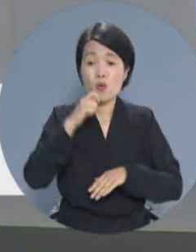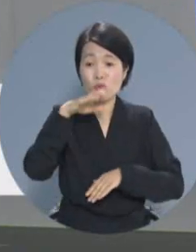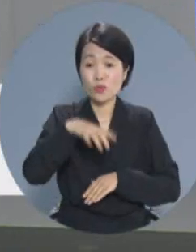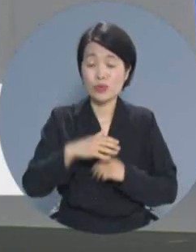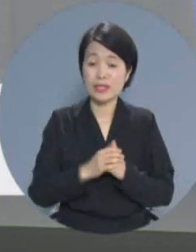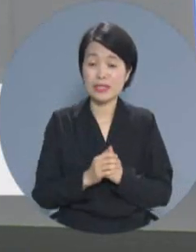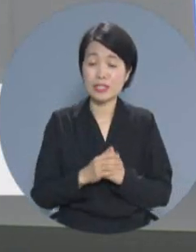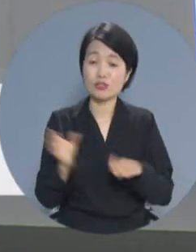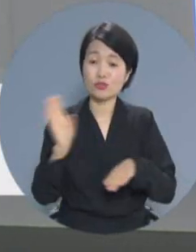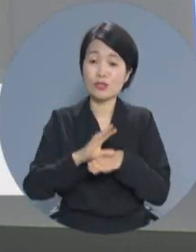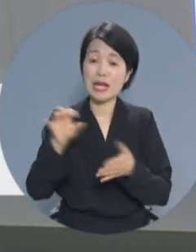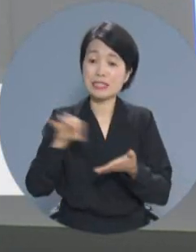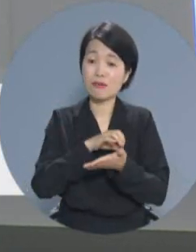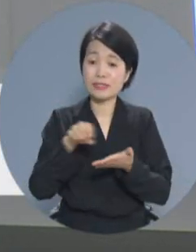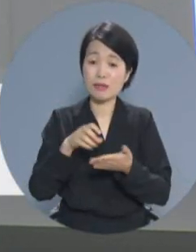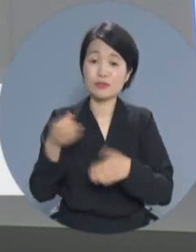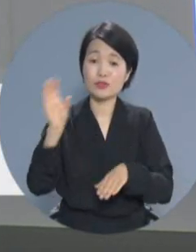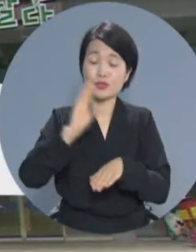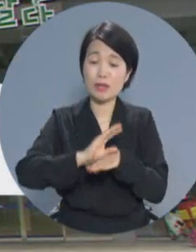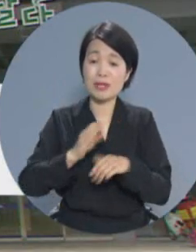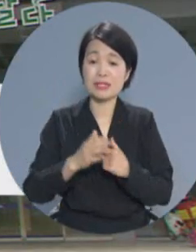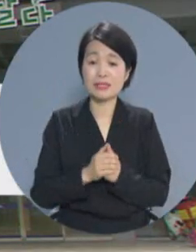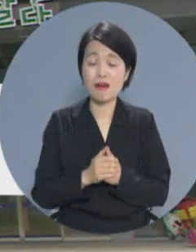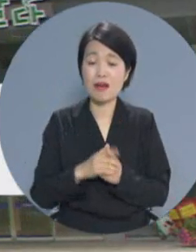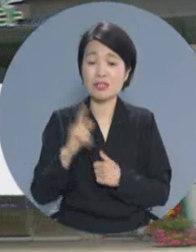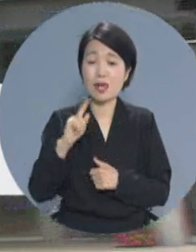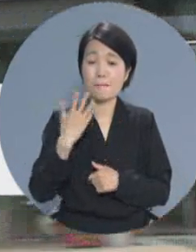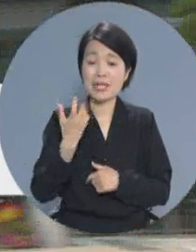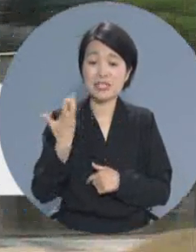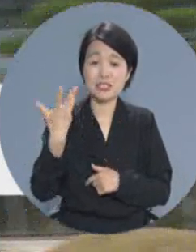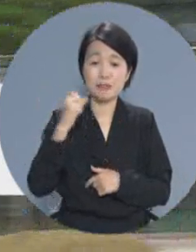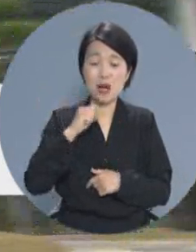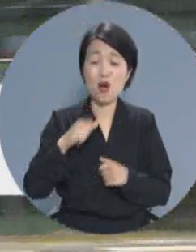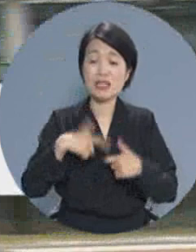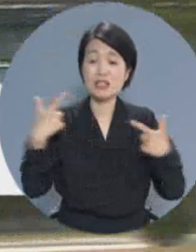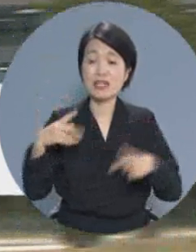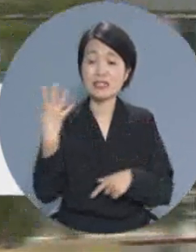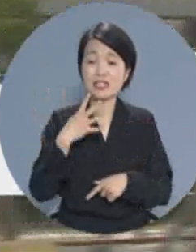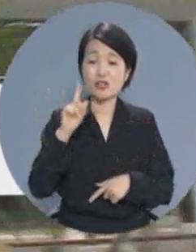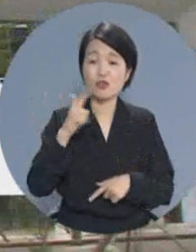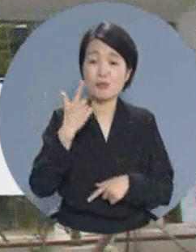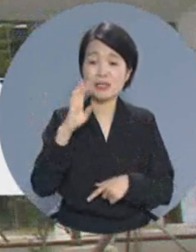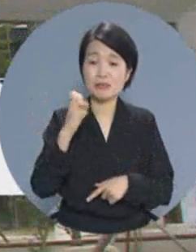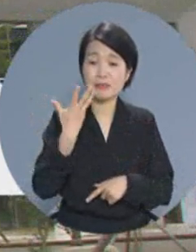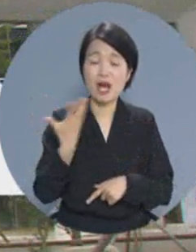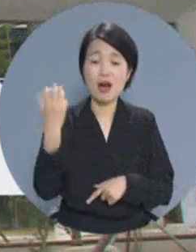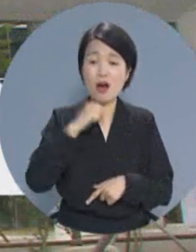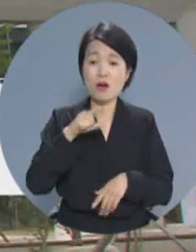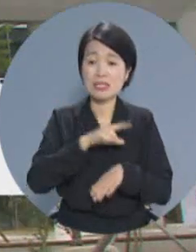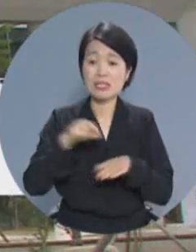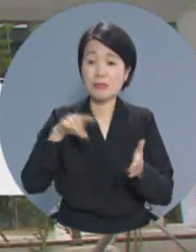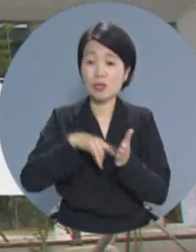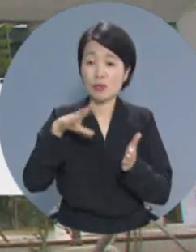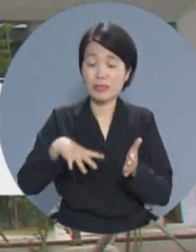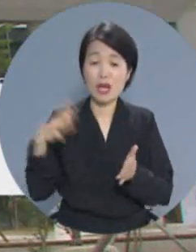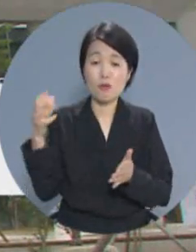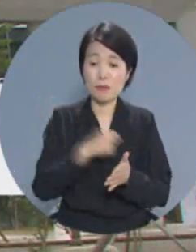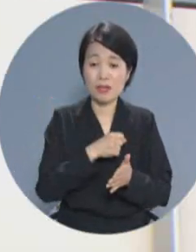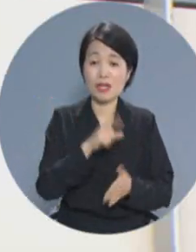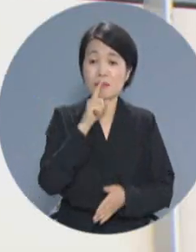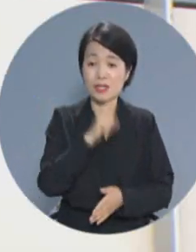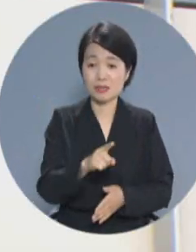추가 정산분을 포함해 지난해보다 1,078억 원이 늘어난 4,634억 원의 지방교부세를